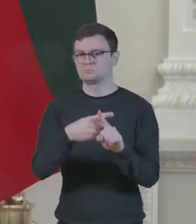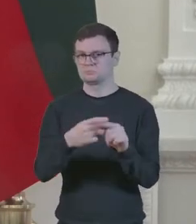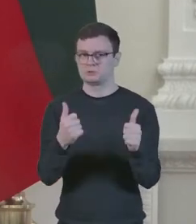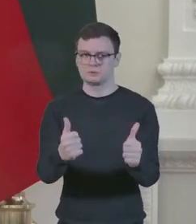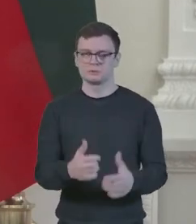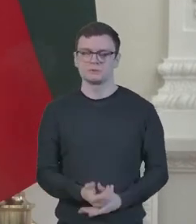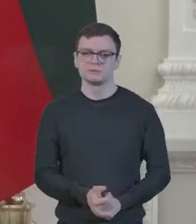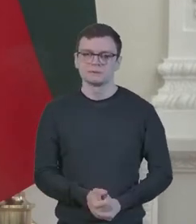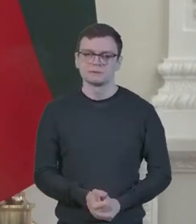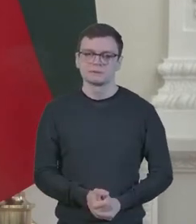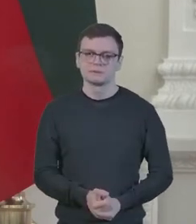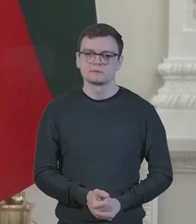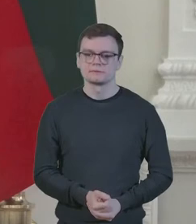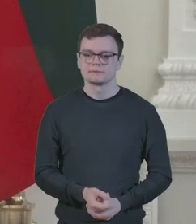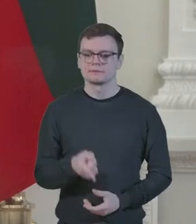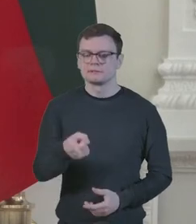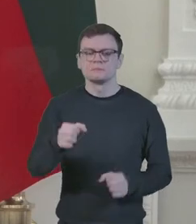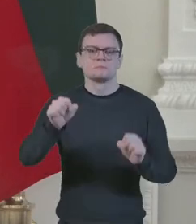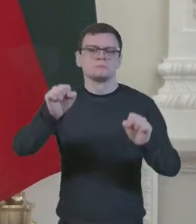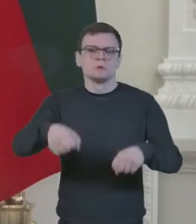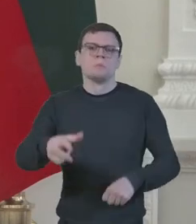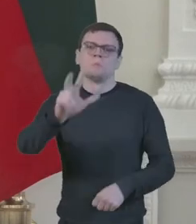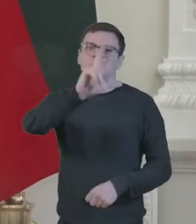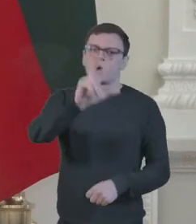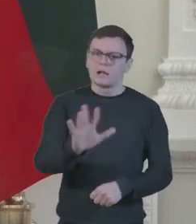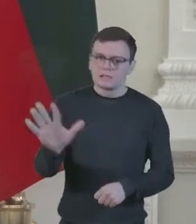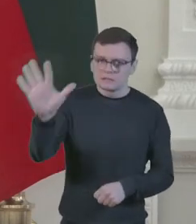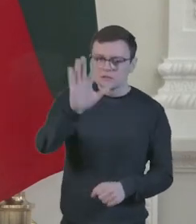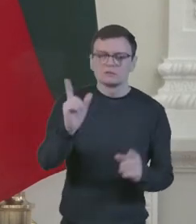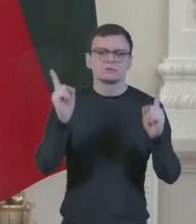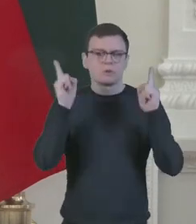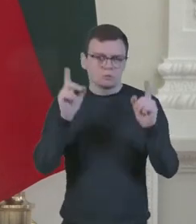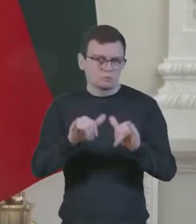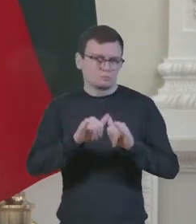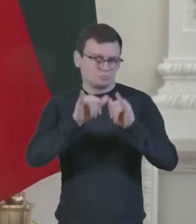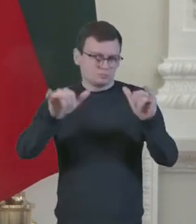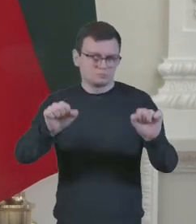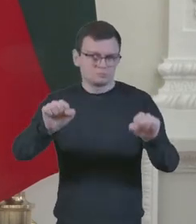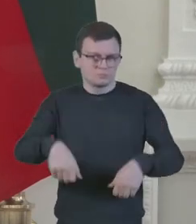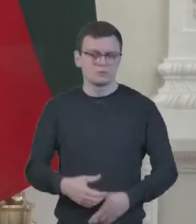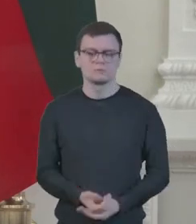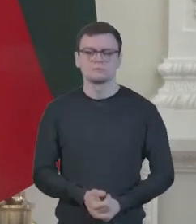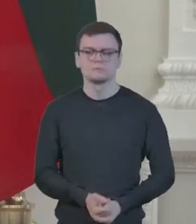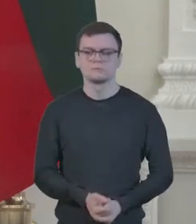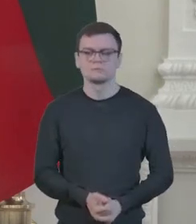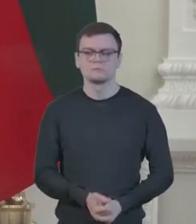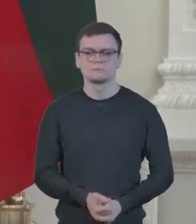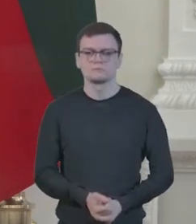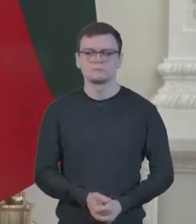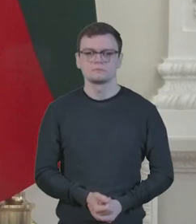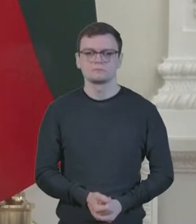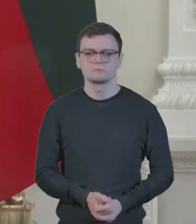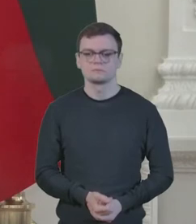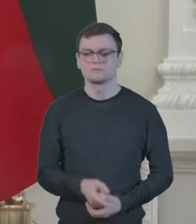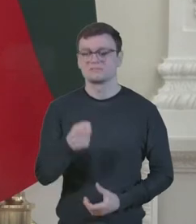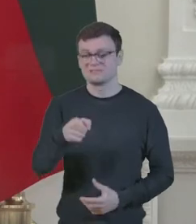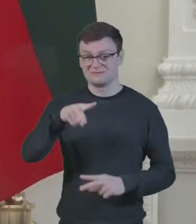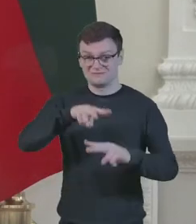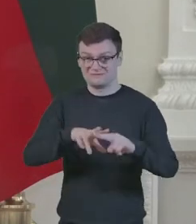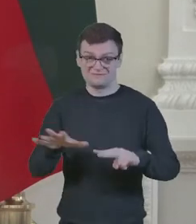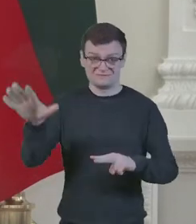Manau, kad tai tikrai sustiprintų Baltijos regiono saugumą, padidintų šio